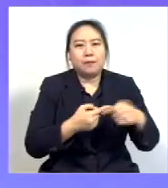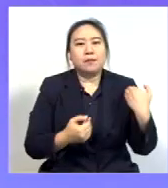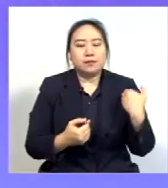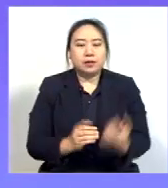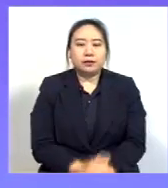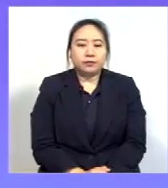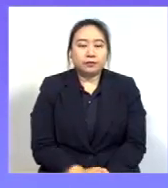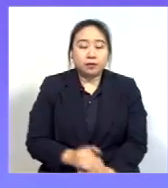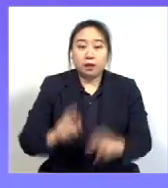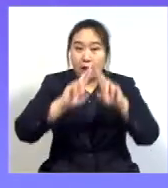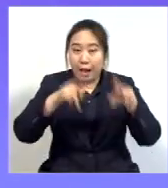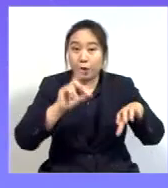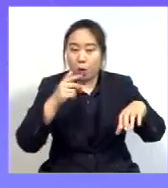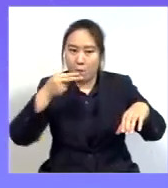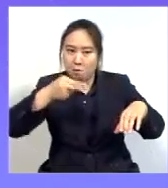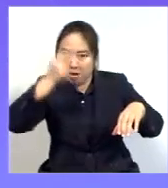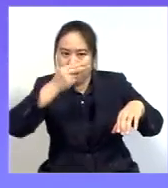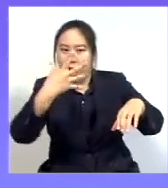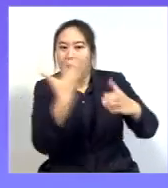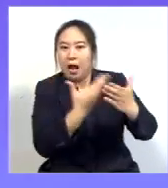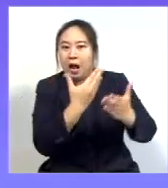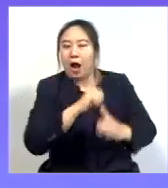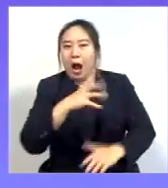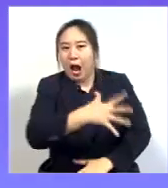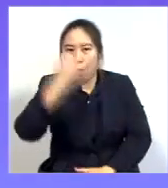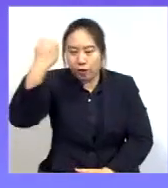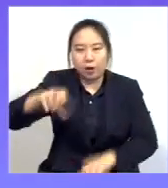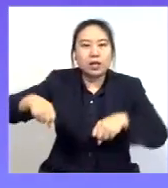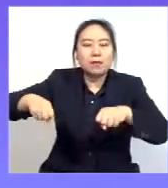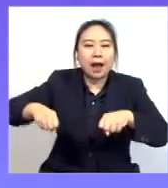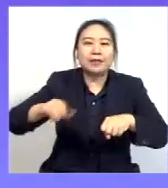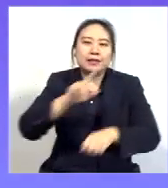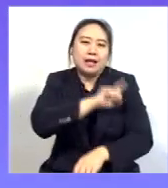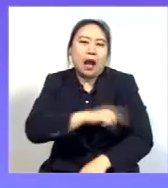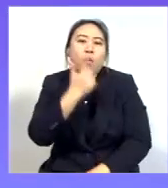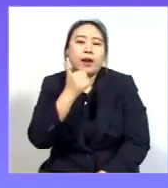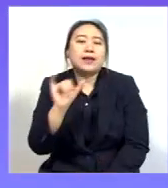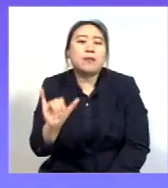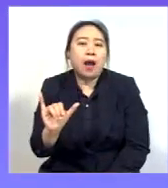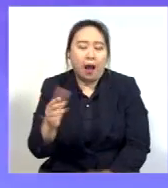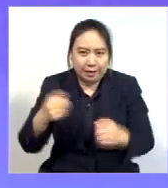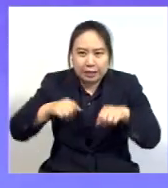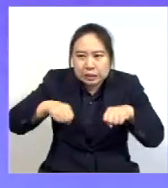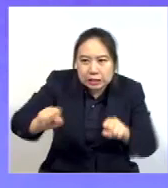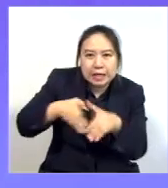ะหลังจากก่อเหตุเนี่ยคนร้ายก็ขี่รถจักรยานยนต์ Yamaha Fino สีขาวแดงหลบหนีไปตอนนี้เจ้าหน้าที่